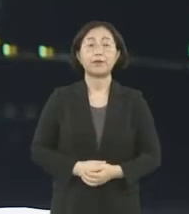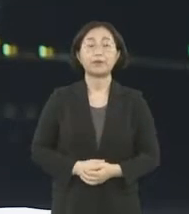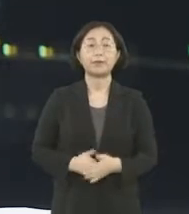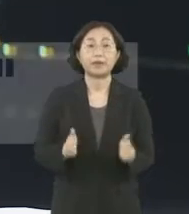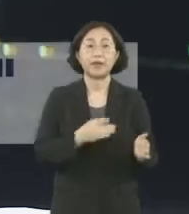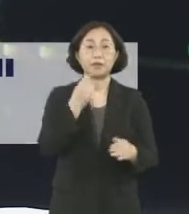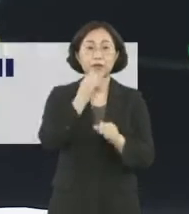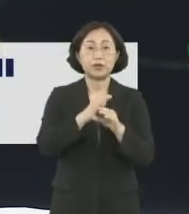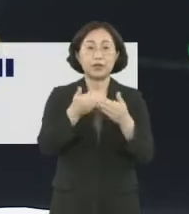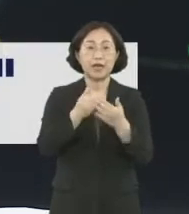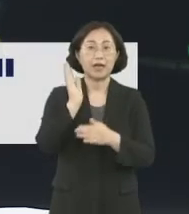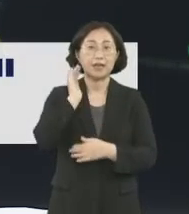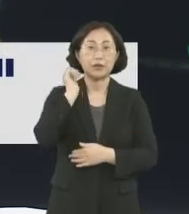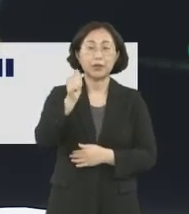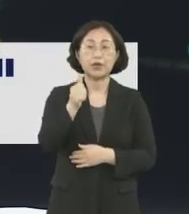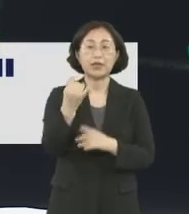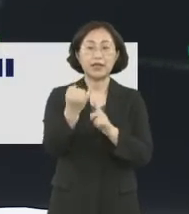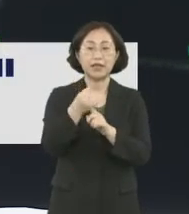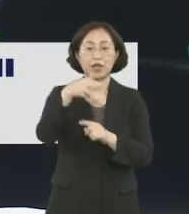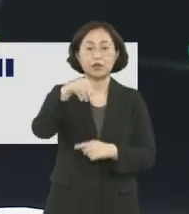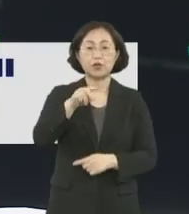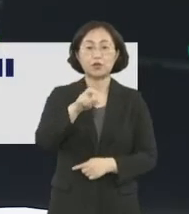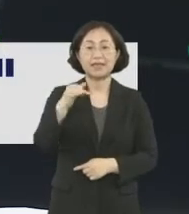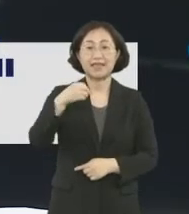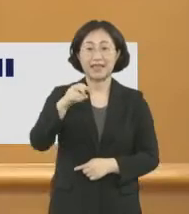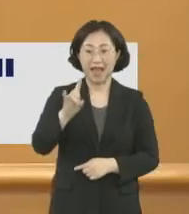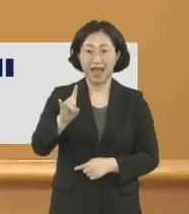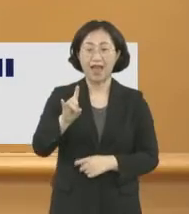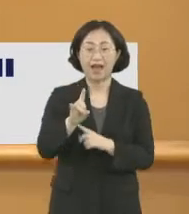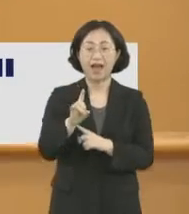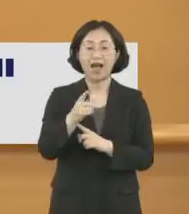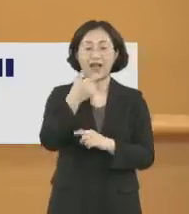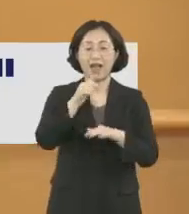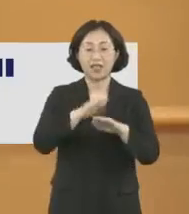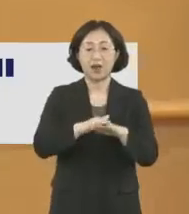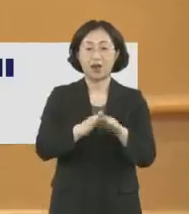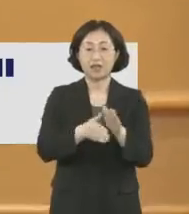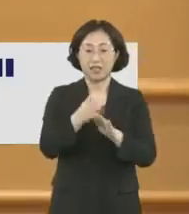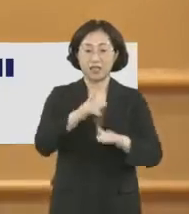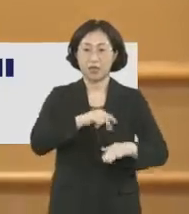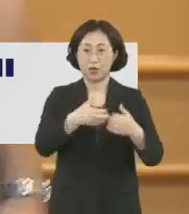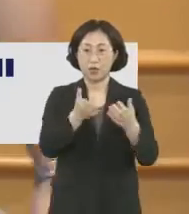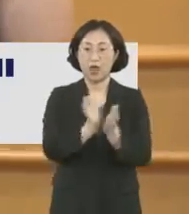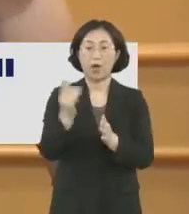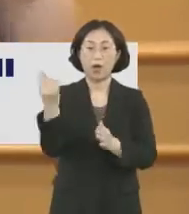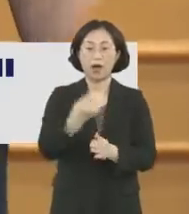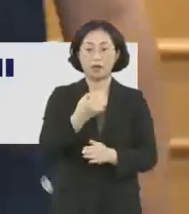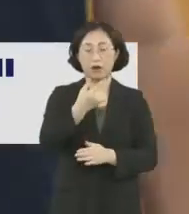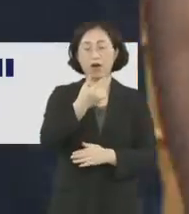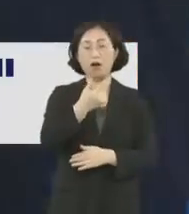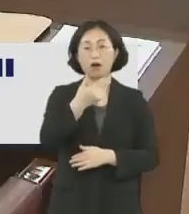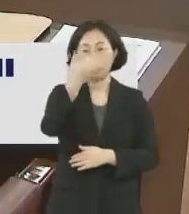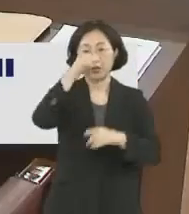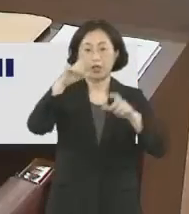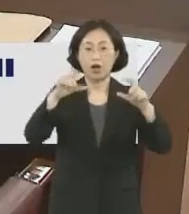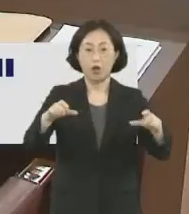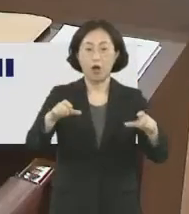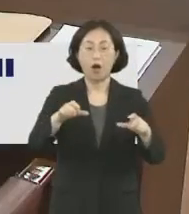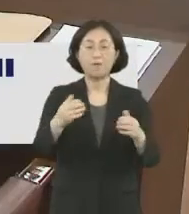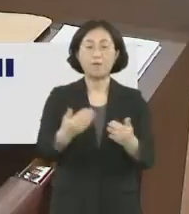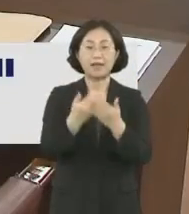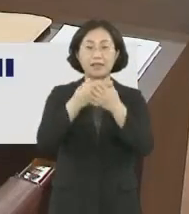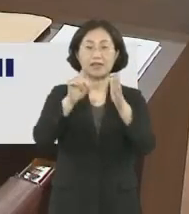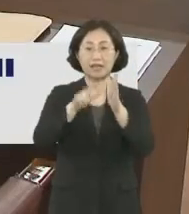민주당 대권주자인 추미애 전 법무부 장관이 대전시 의회를 찾아 충청 대세시대를 열겠다고 말했습니다. 추미애